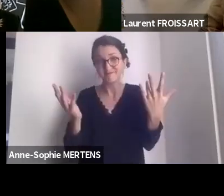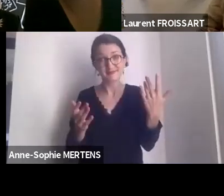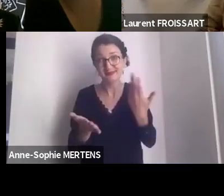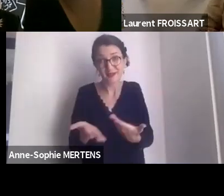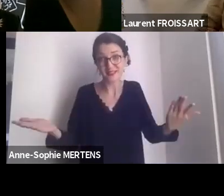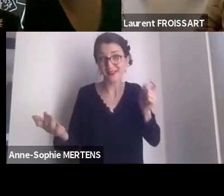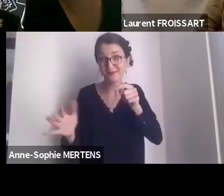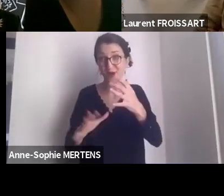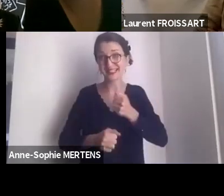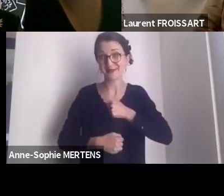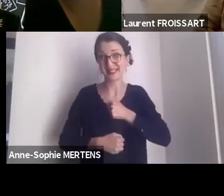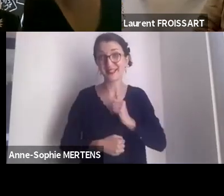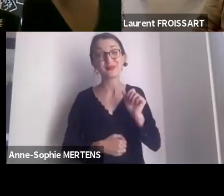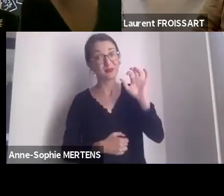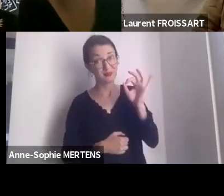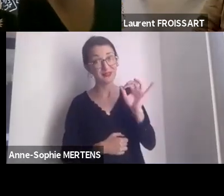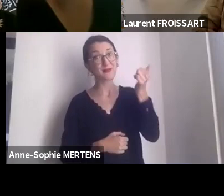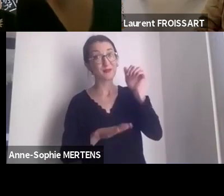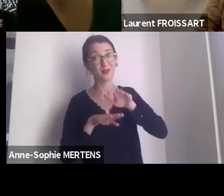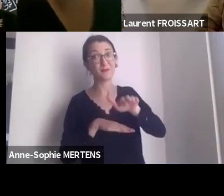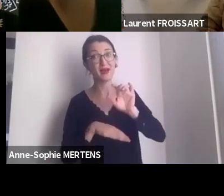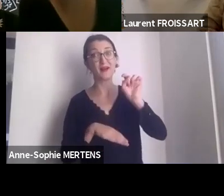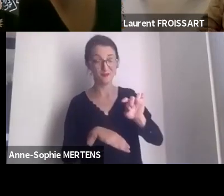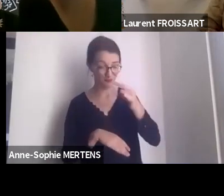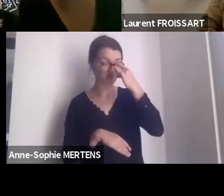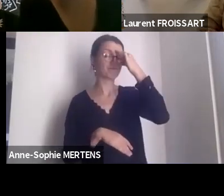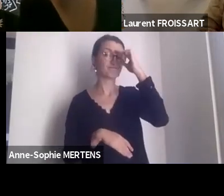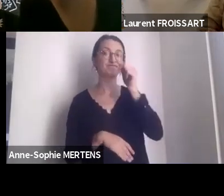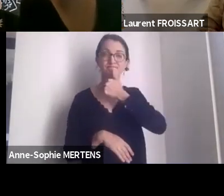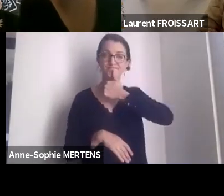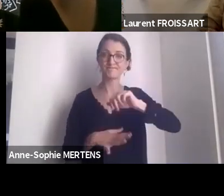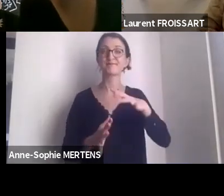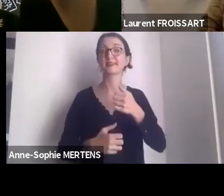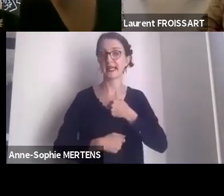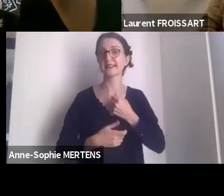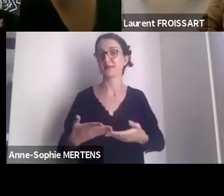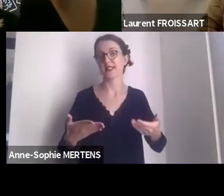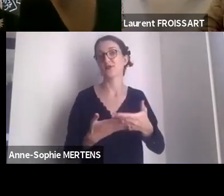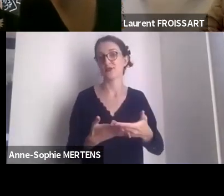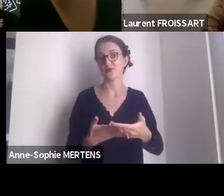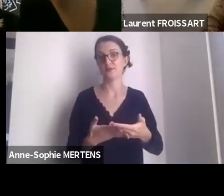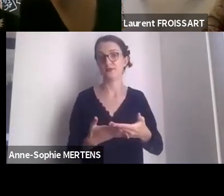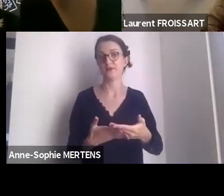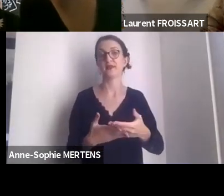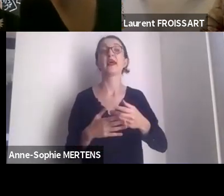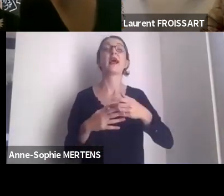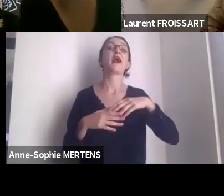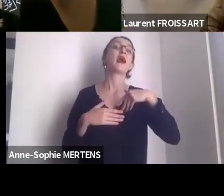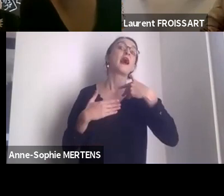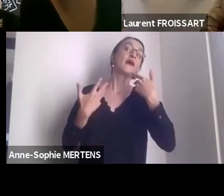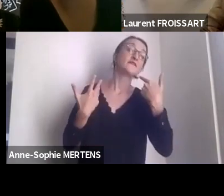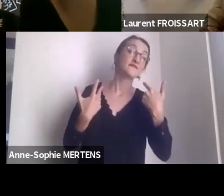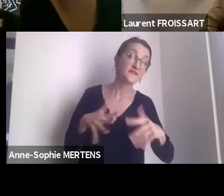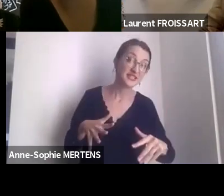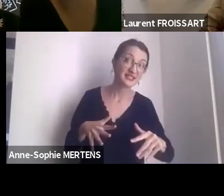un travail, effectivement, de prise de conscience et d'acceptation de cette situation. Et à partir de là, on peut